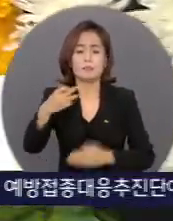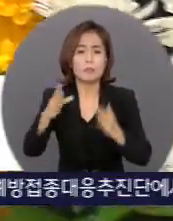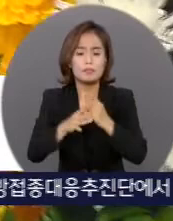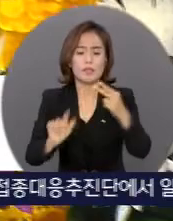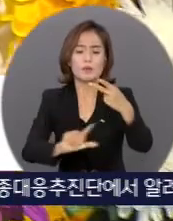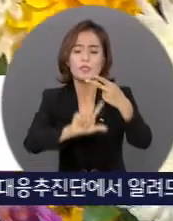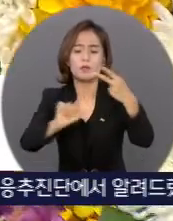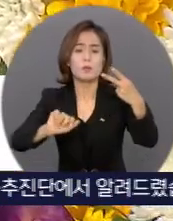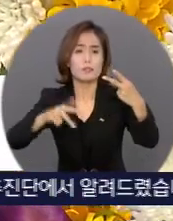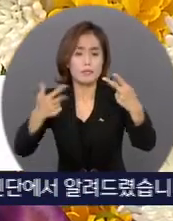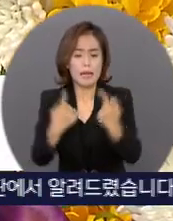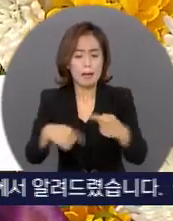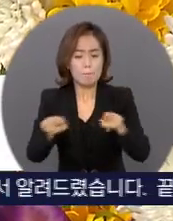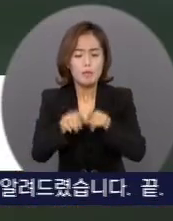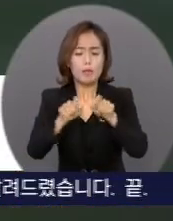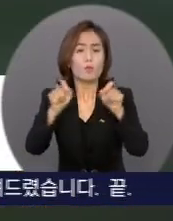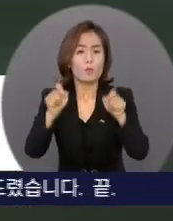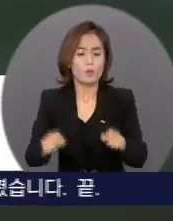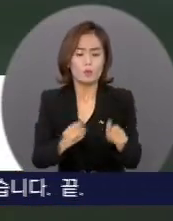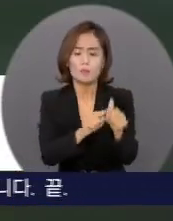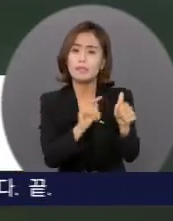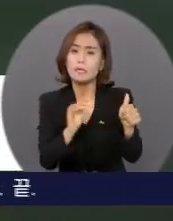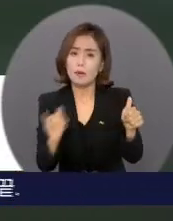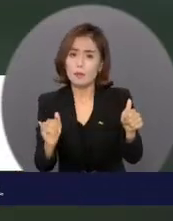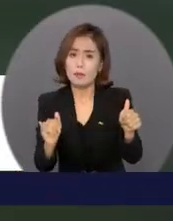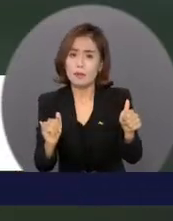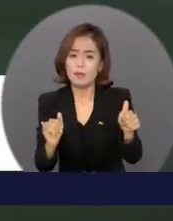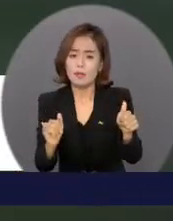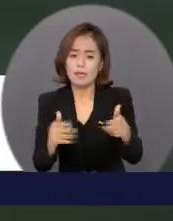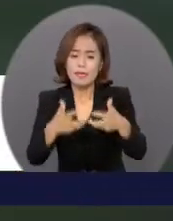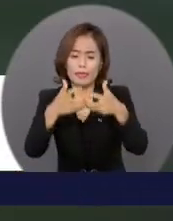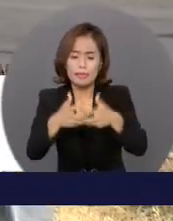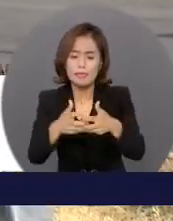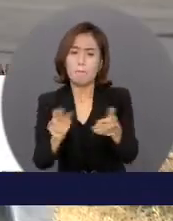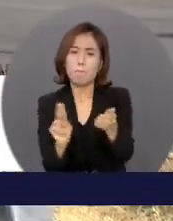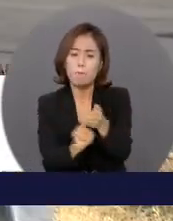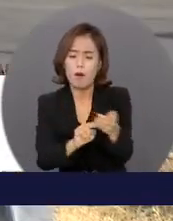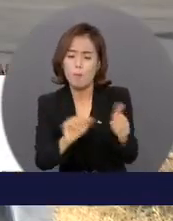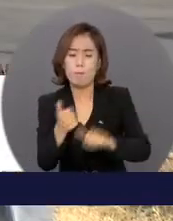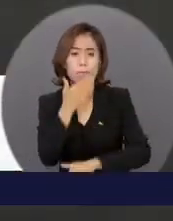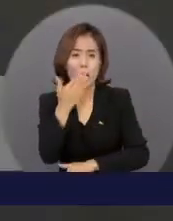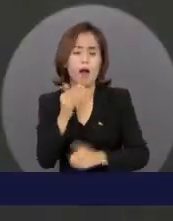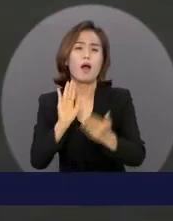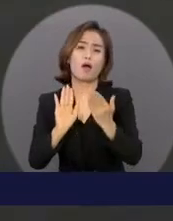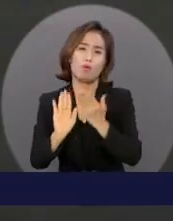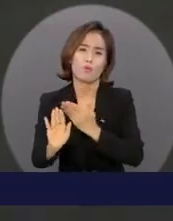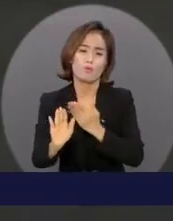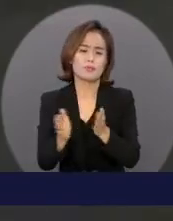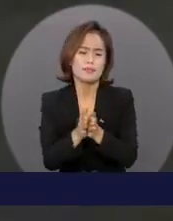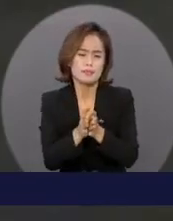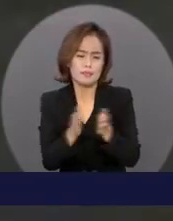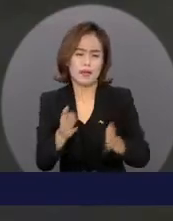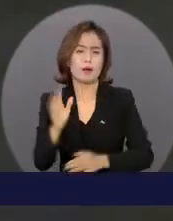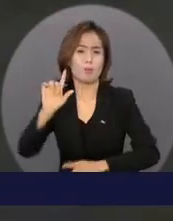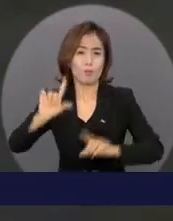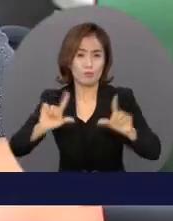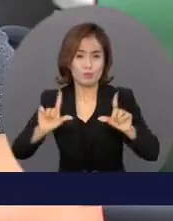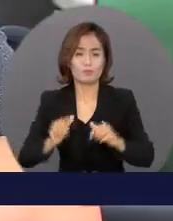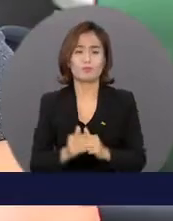2월 7일 함께 일하던 동료 A 씨가 앞차기에 끼어 숨지는 사고가 난 이후부터 시작된